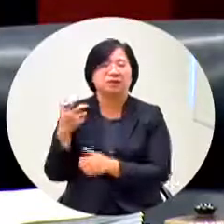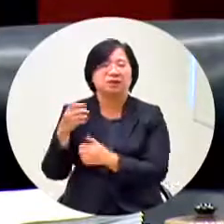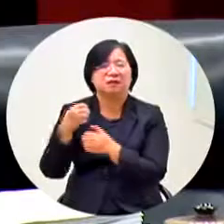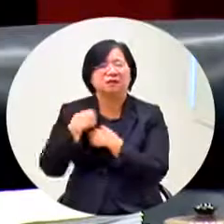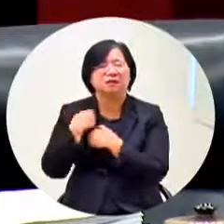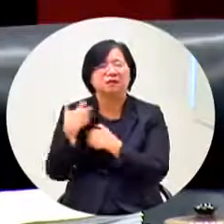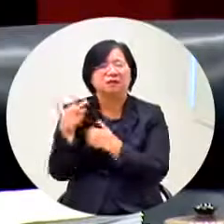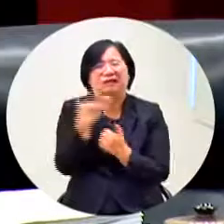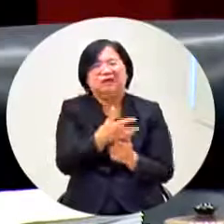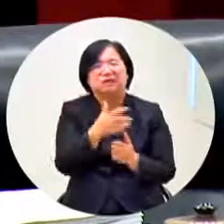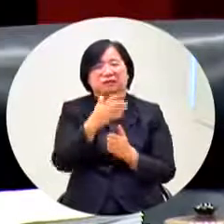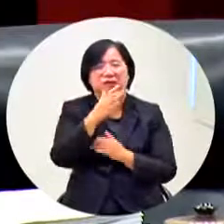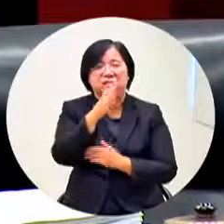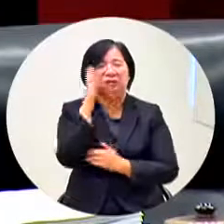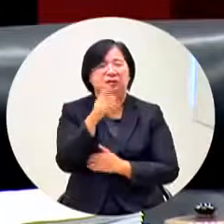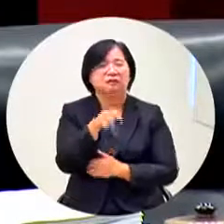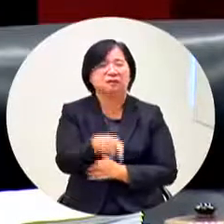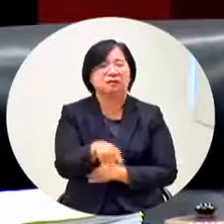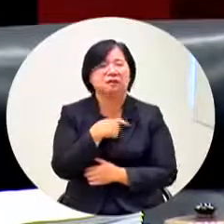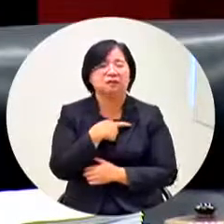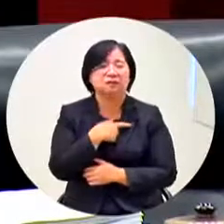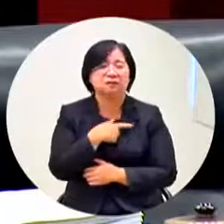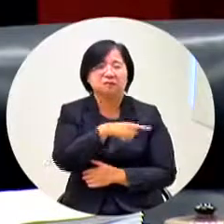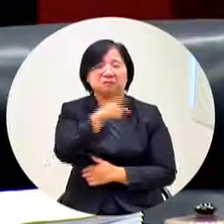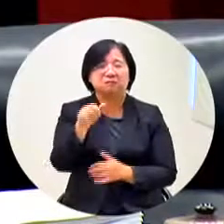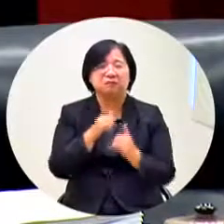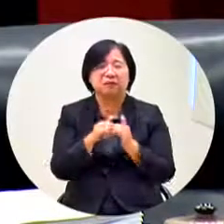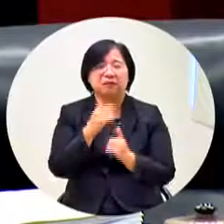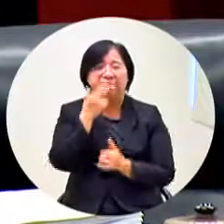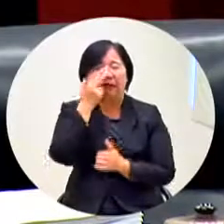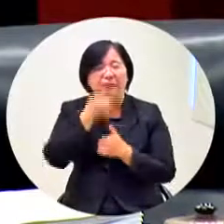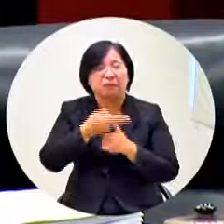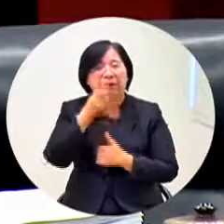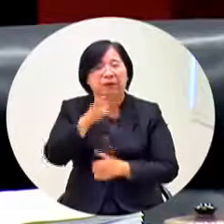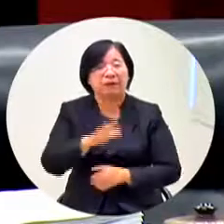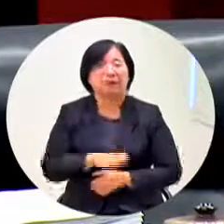塞去，受害的是谁？是高雄市民。哦，所以。